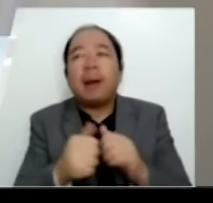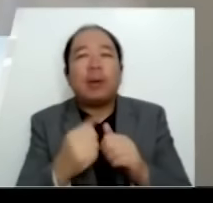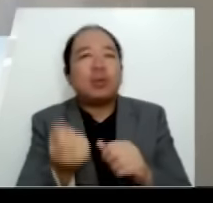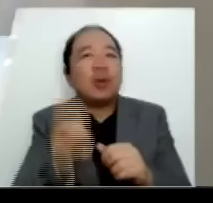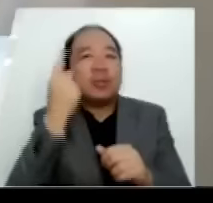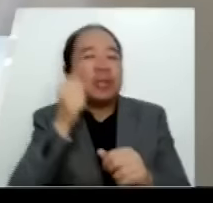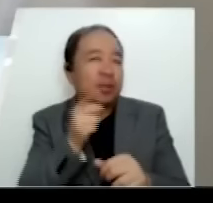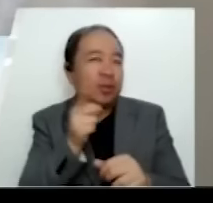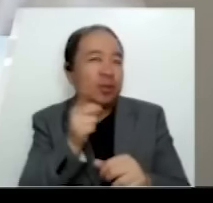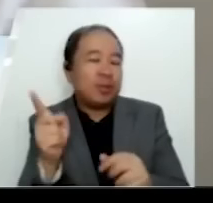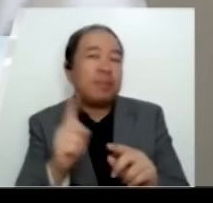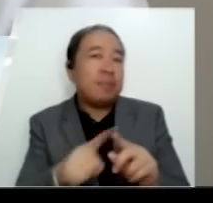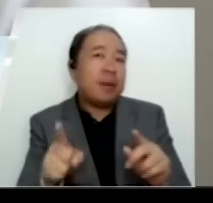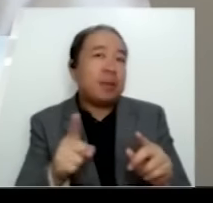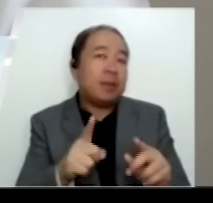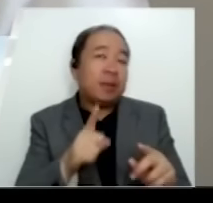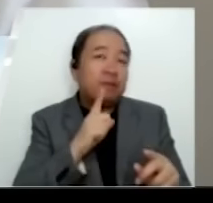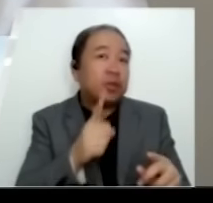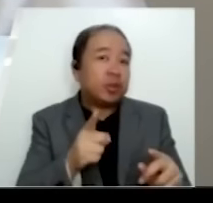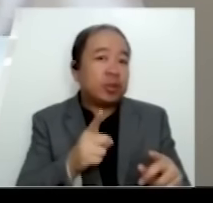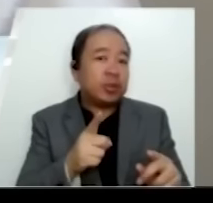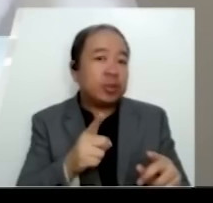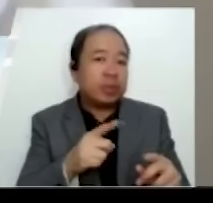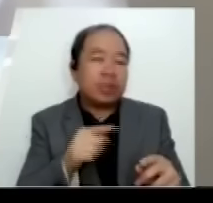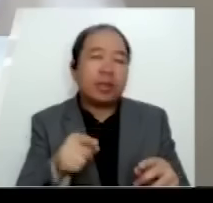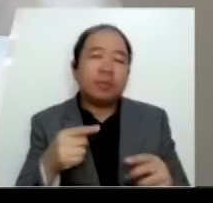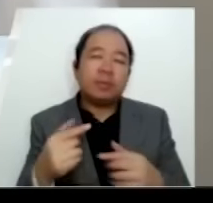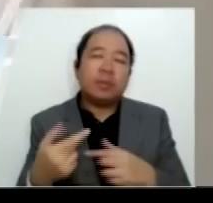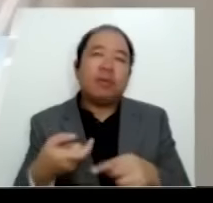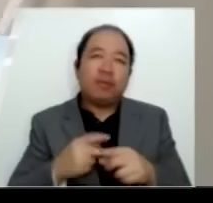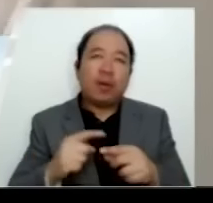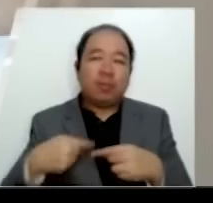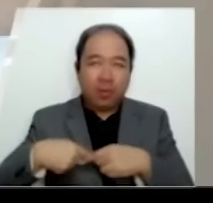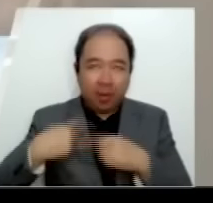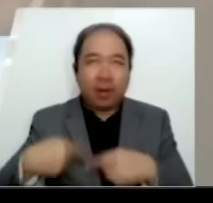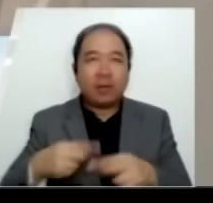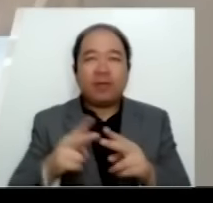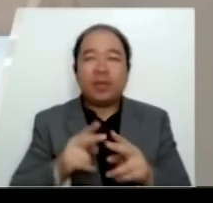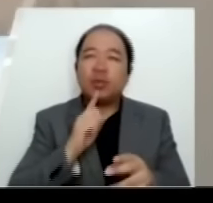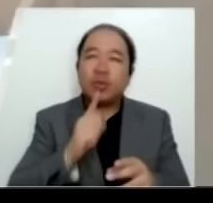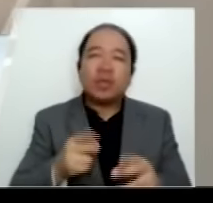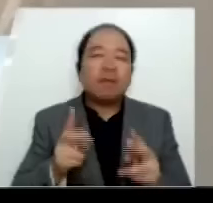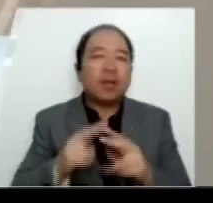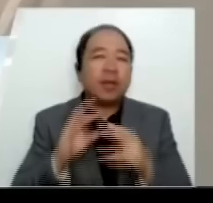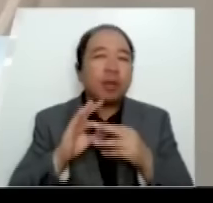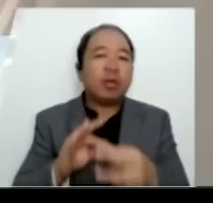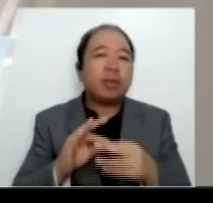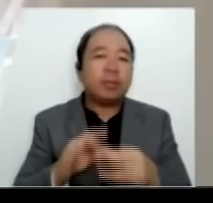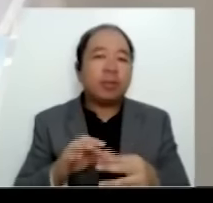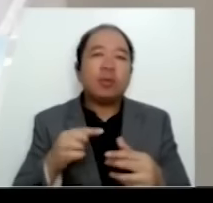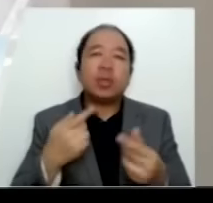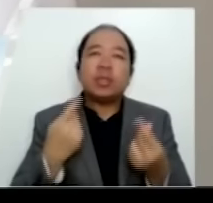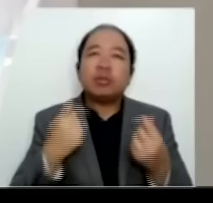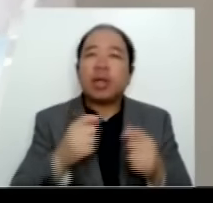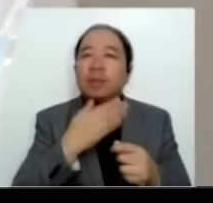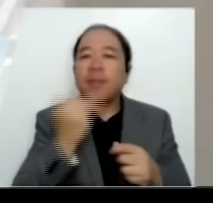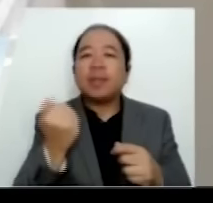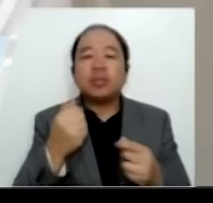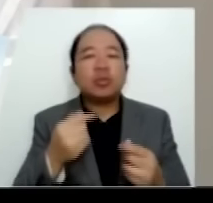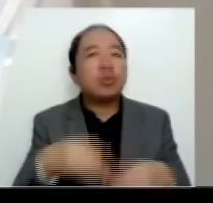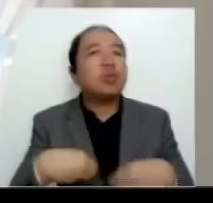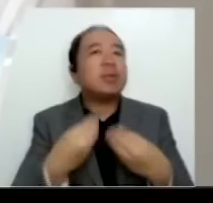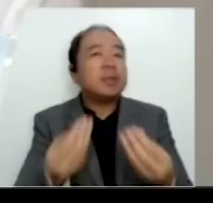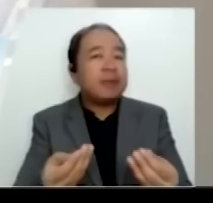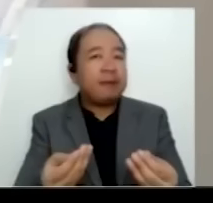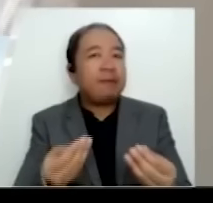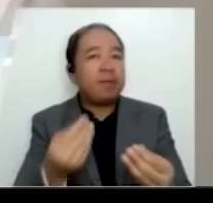sure, galing siya sa puso. It's very real and very relatable. Ginawa namin lahat ng makakaya namin para makapagbigay kami ng isang pelikula